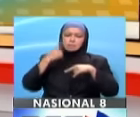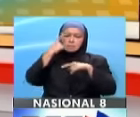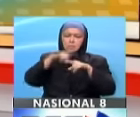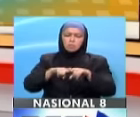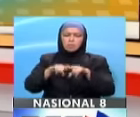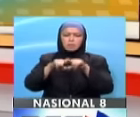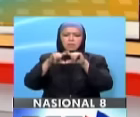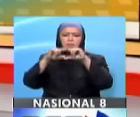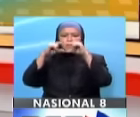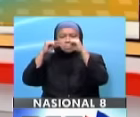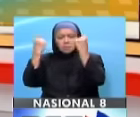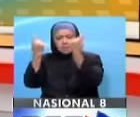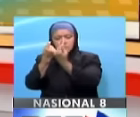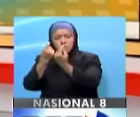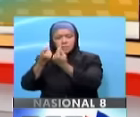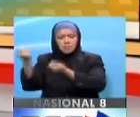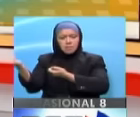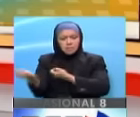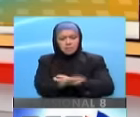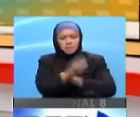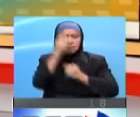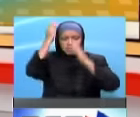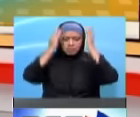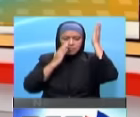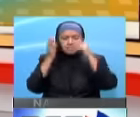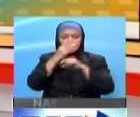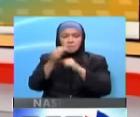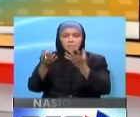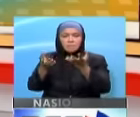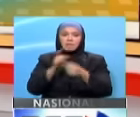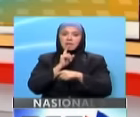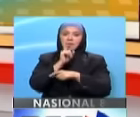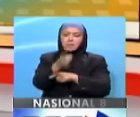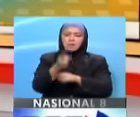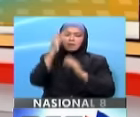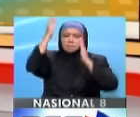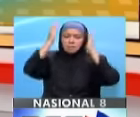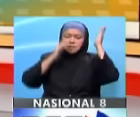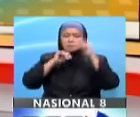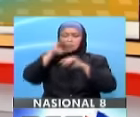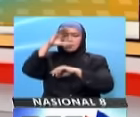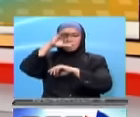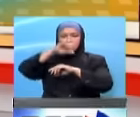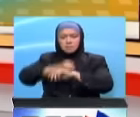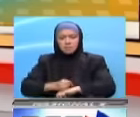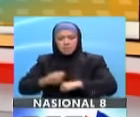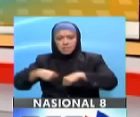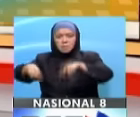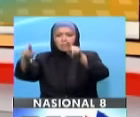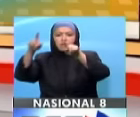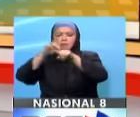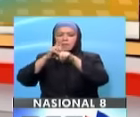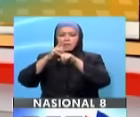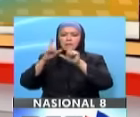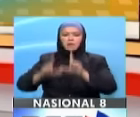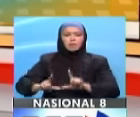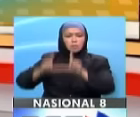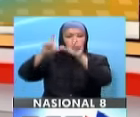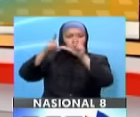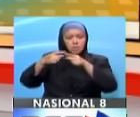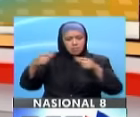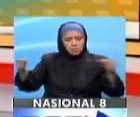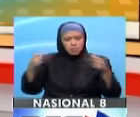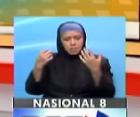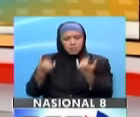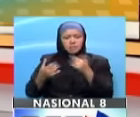bagi memastikan Malaysia tidak terus berputih mata pada edisi 2020 di Tokyo, KHM mengambil langkah membuat persiapan rapi dengan menjalin